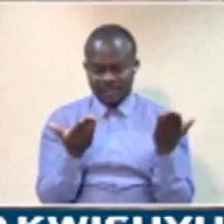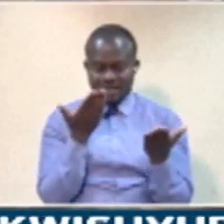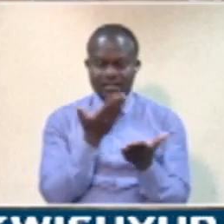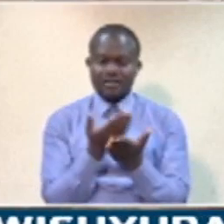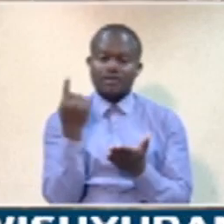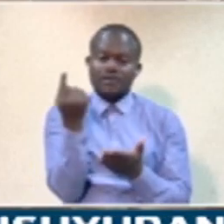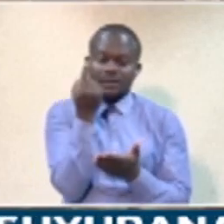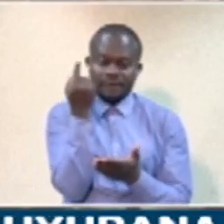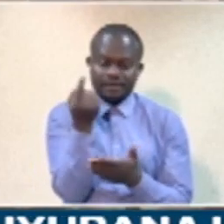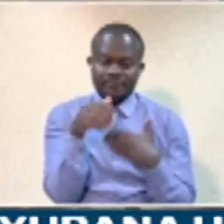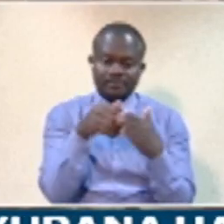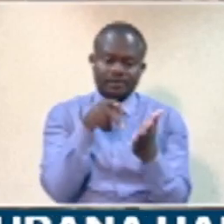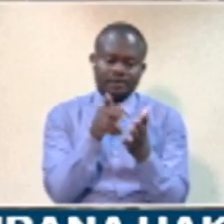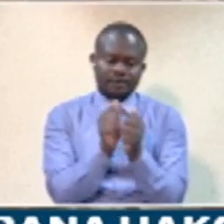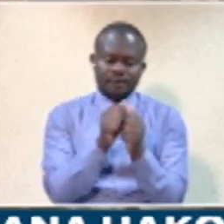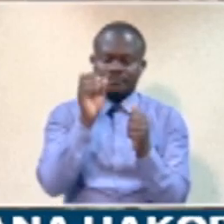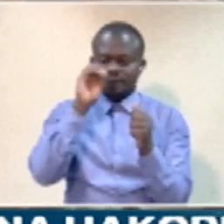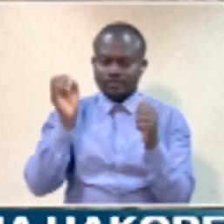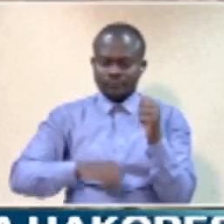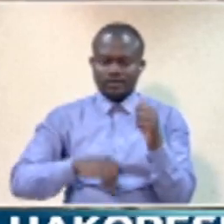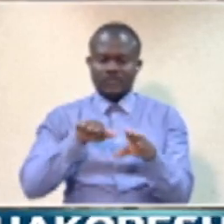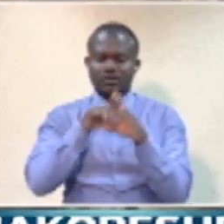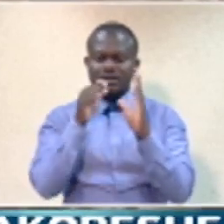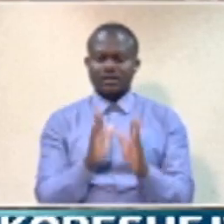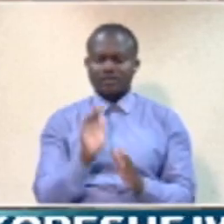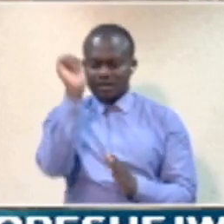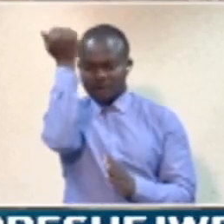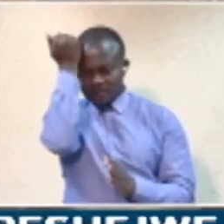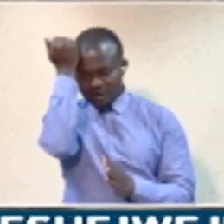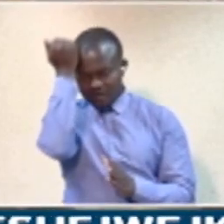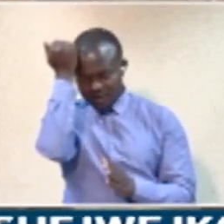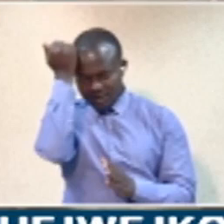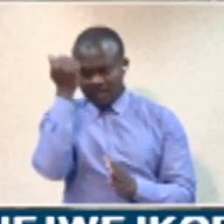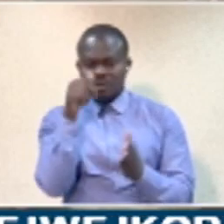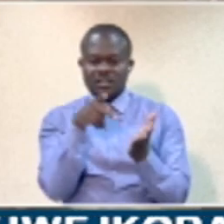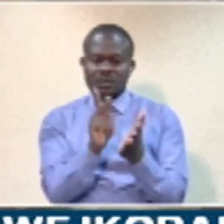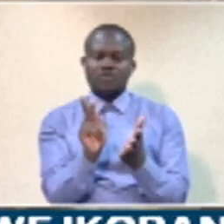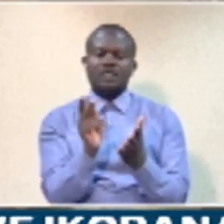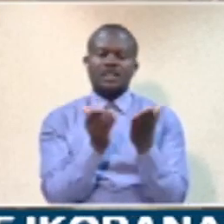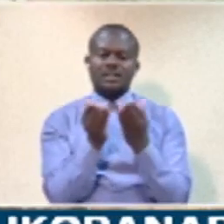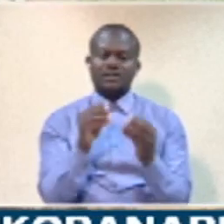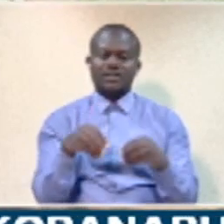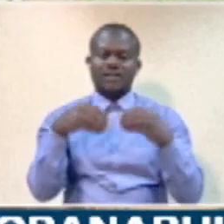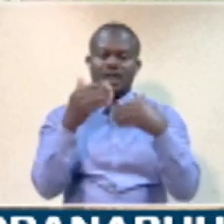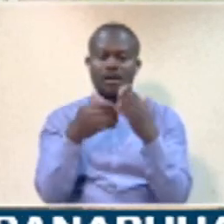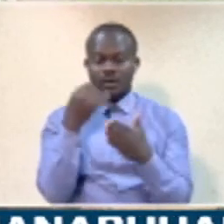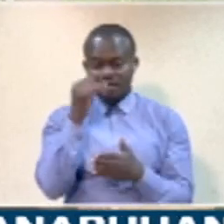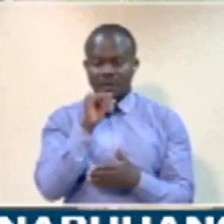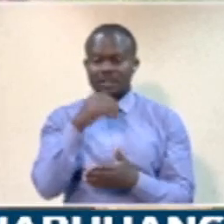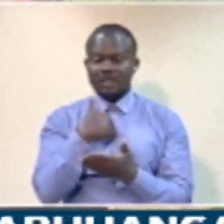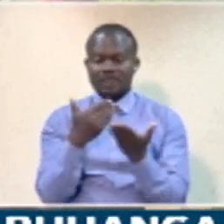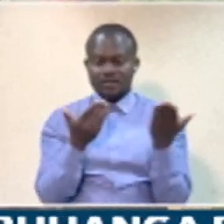igisabwa gusa ni ukwishyura 10% ku banyamuryango wa mituelle de santé by'ikiguzi cya serivisi yahawe yaba